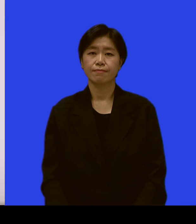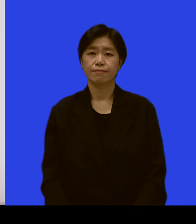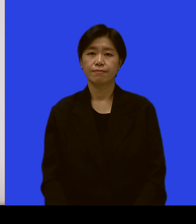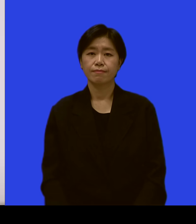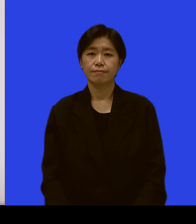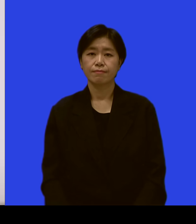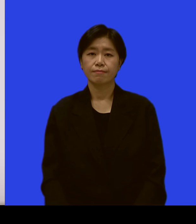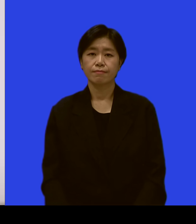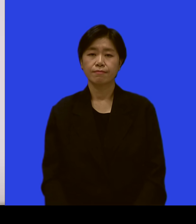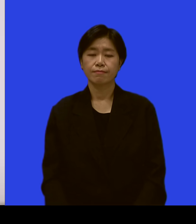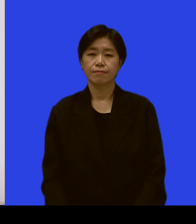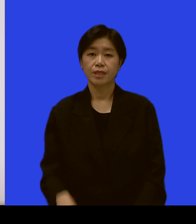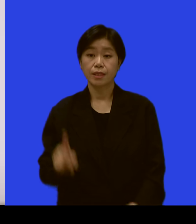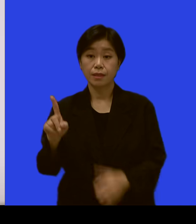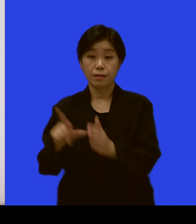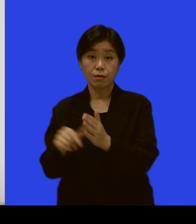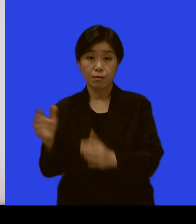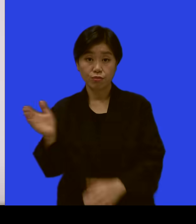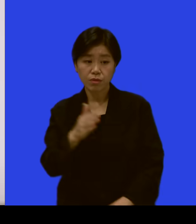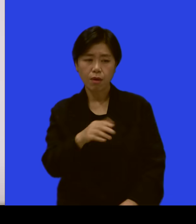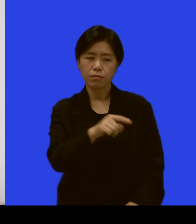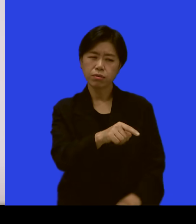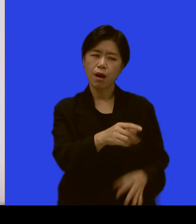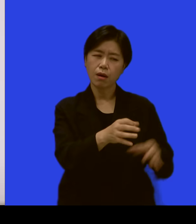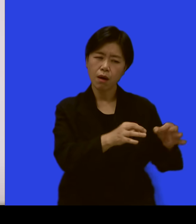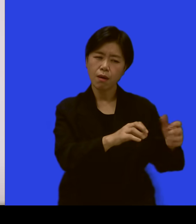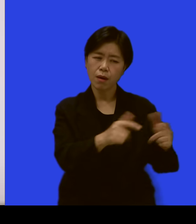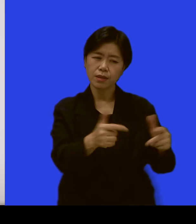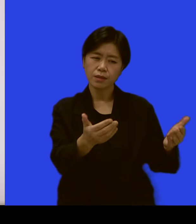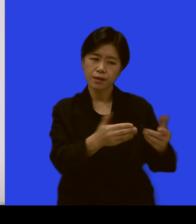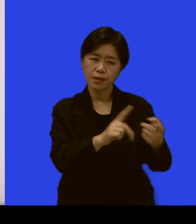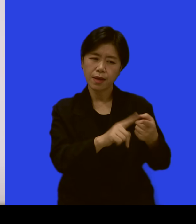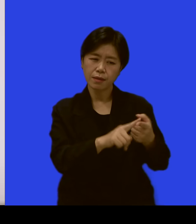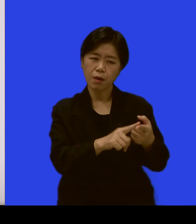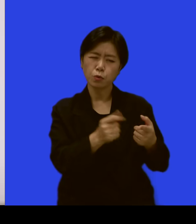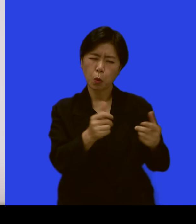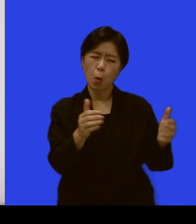밖에서의 생활을 조금 정리하기 시작했었을 때 있었던 일이었어요.